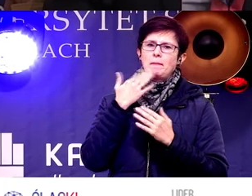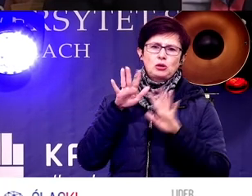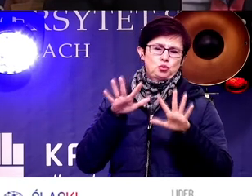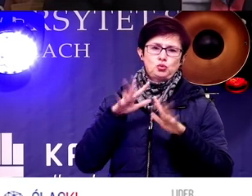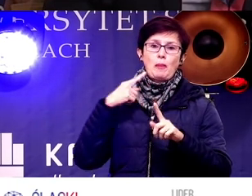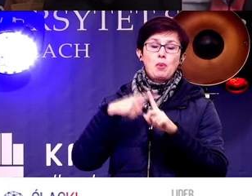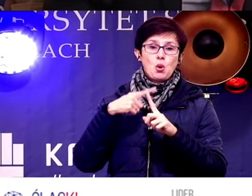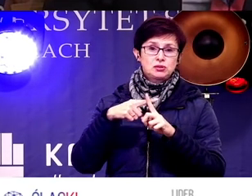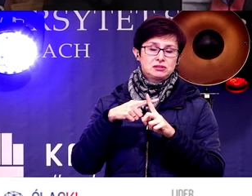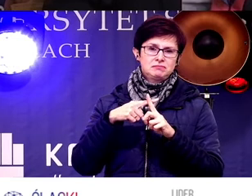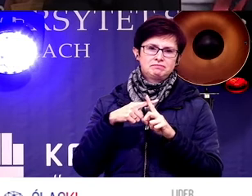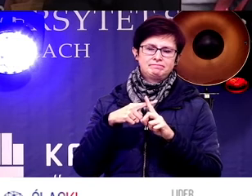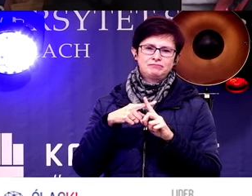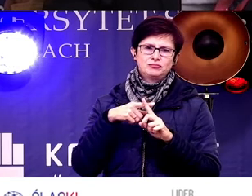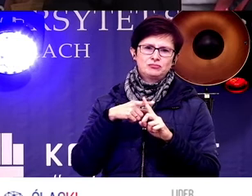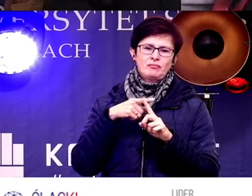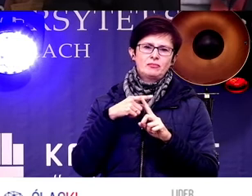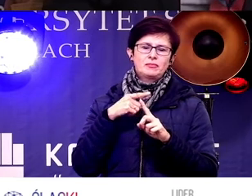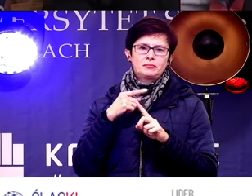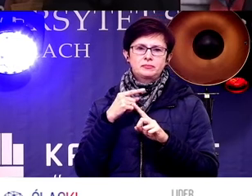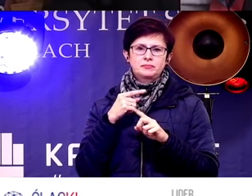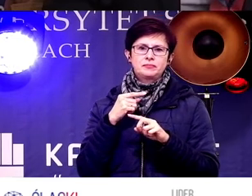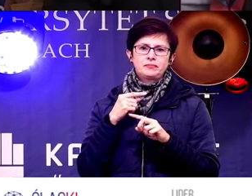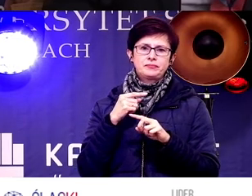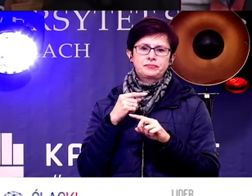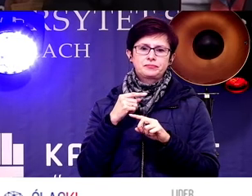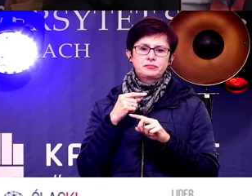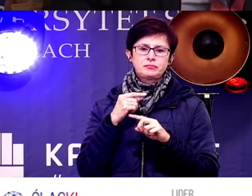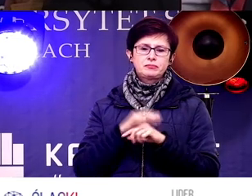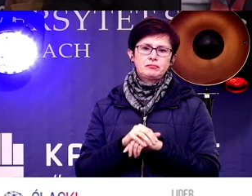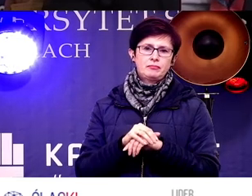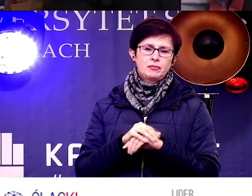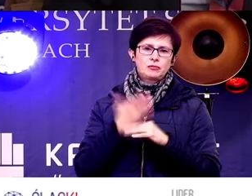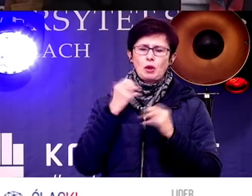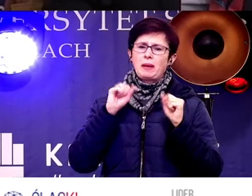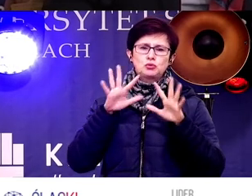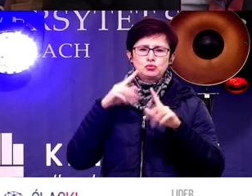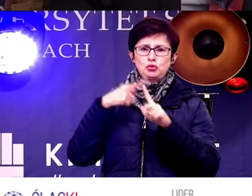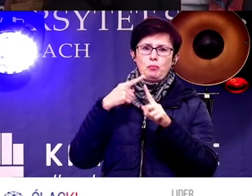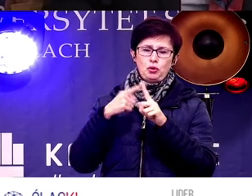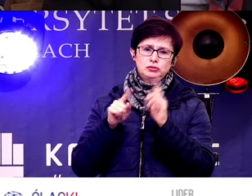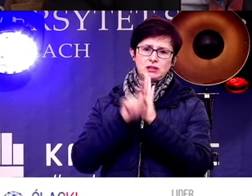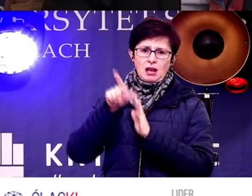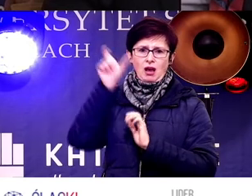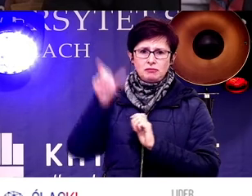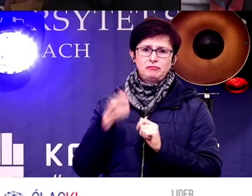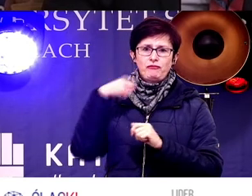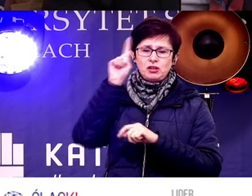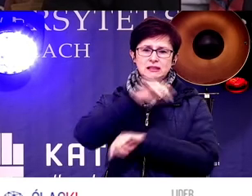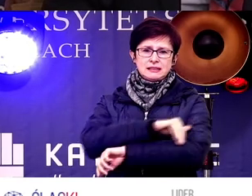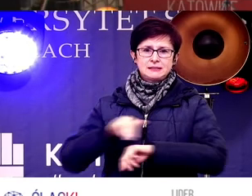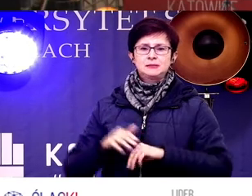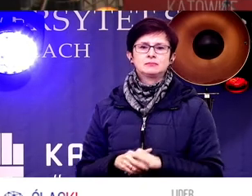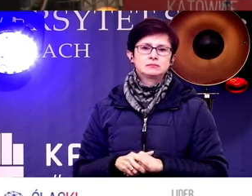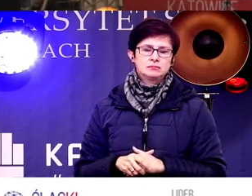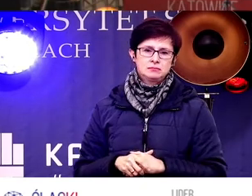plus i tak naprawdę to jest game changer w przypadku dyplomat. Dziękuję bardzo. I ja mam jeszcze na koniec jedno